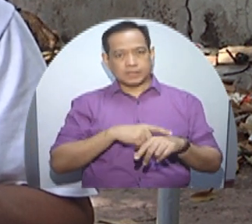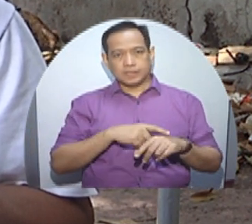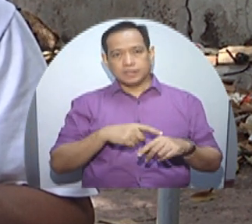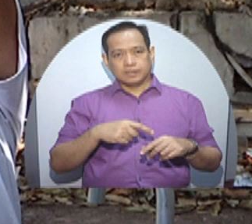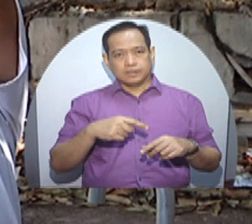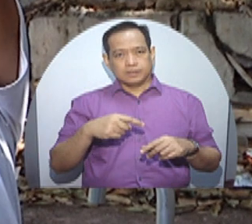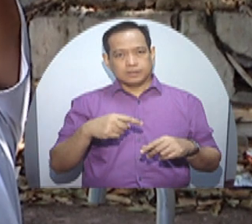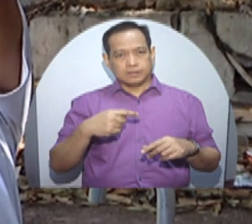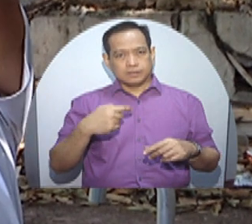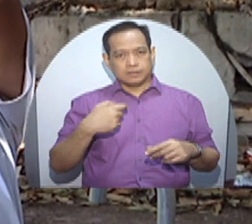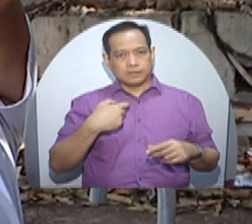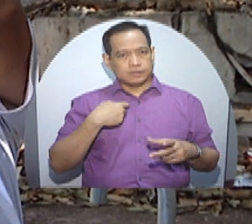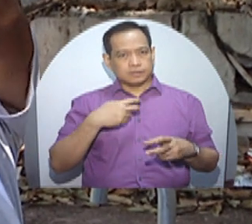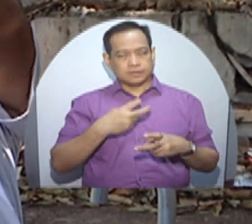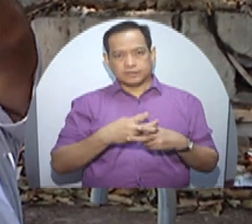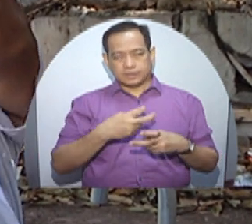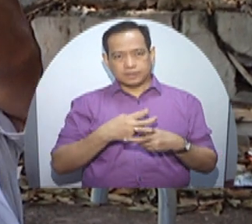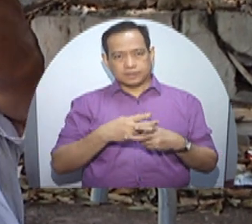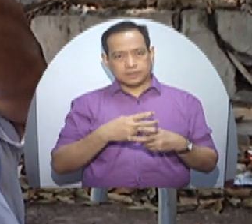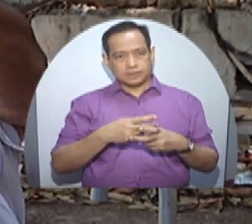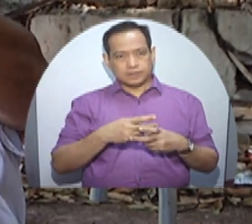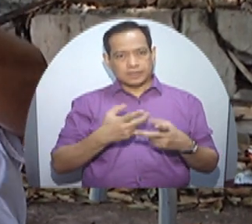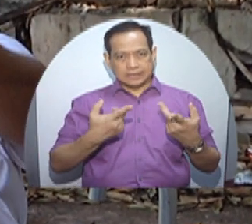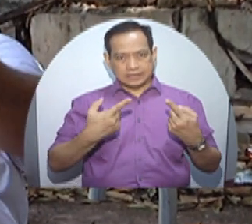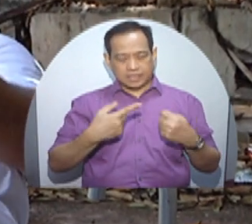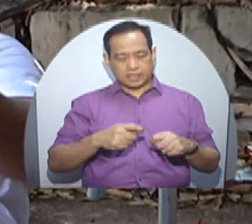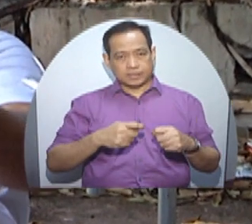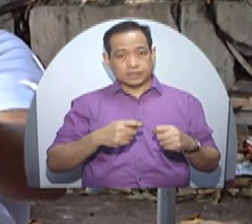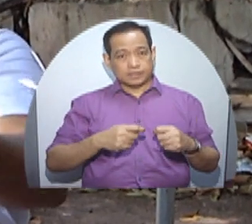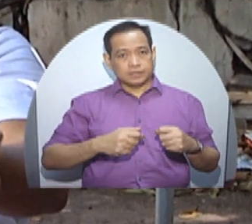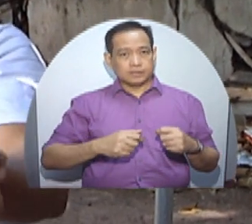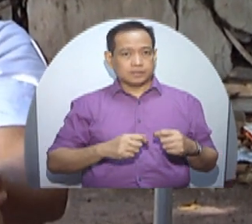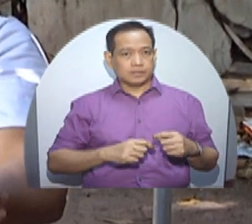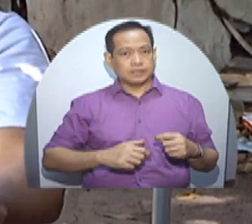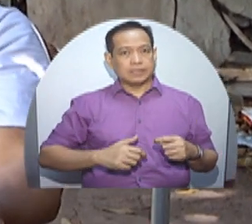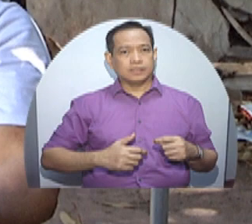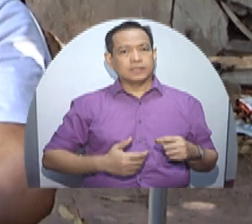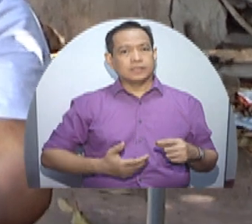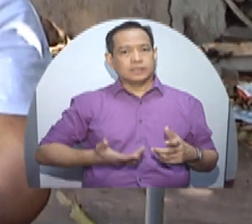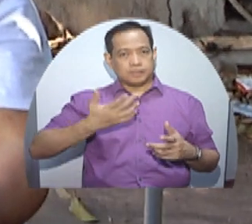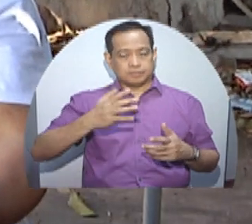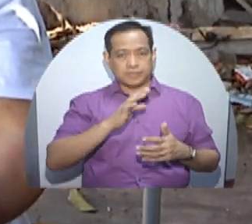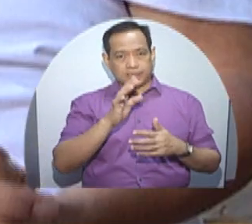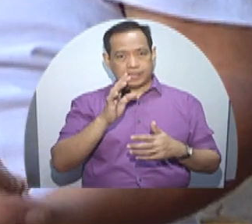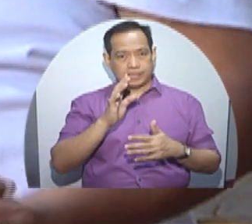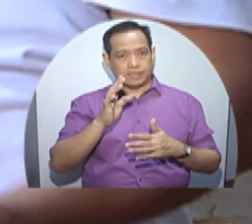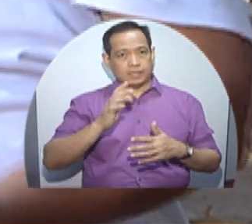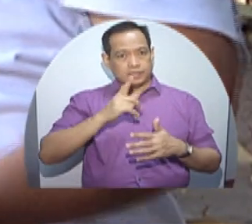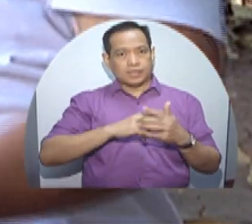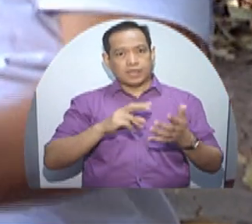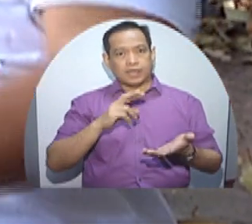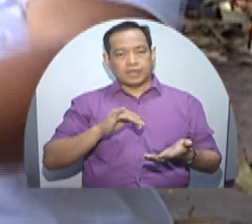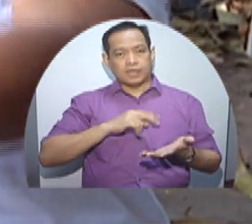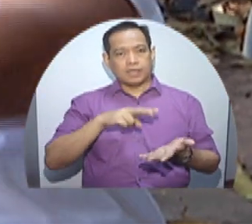aorsa po yun, bigla po kong itatakik. Tinataas ko yung mapit yung kamay ko. Tapos... tumatanong